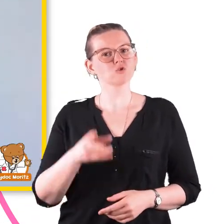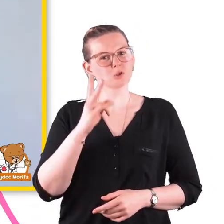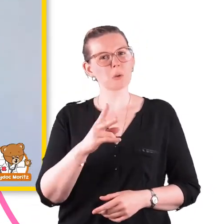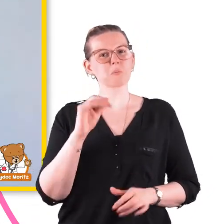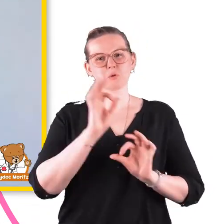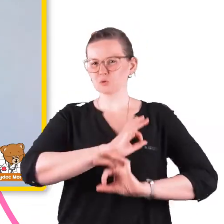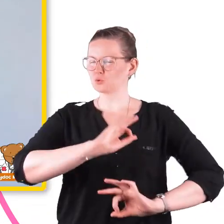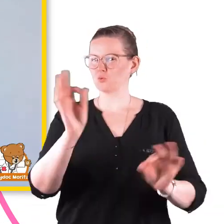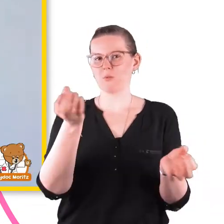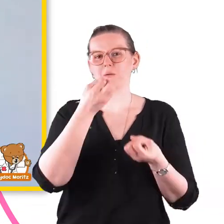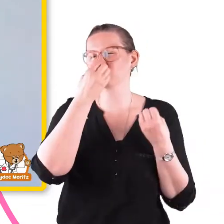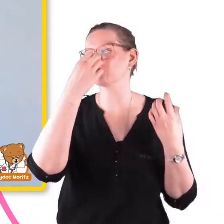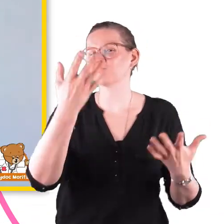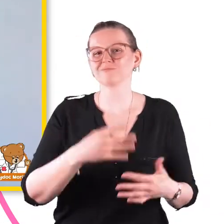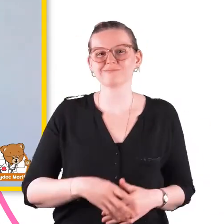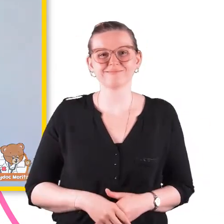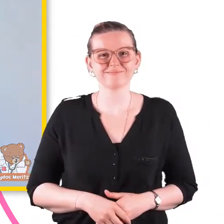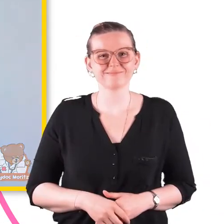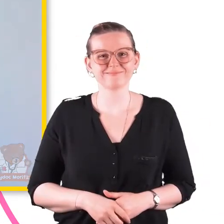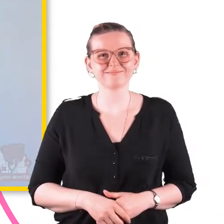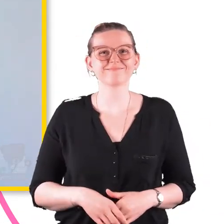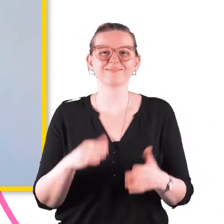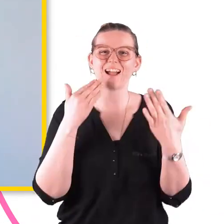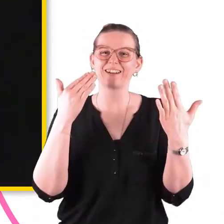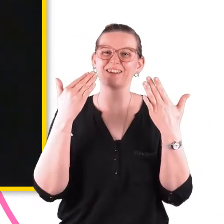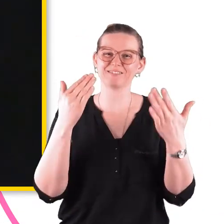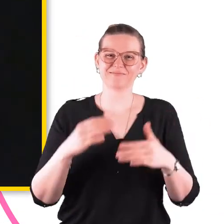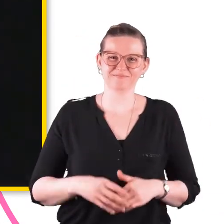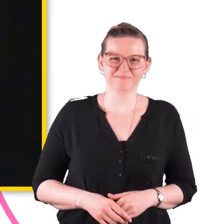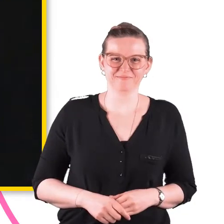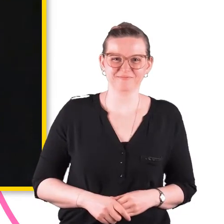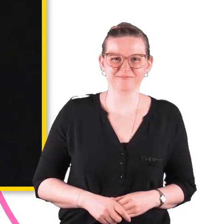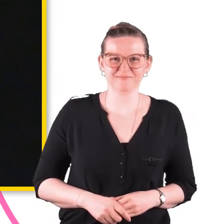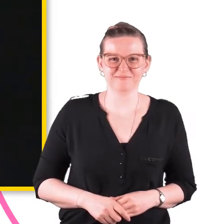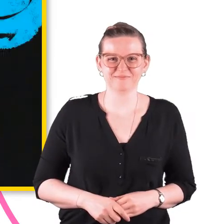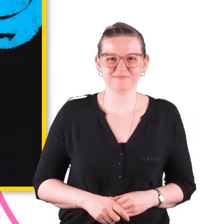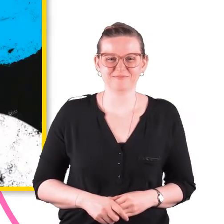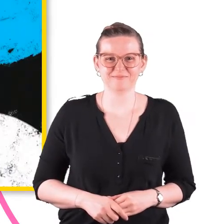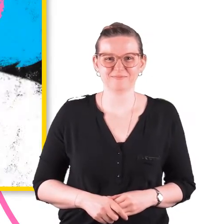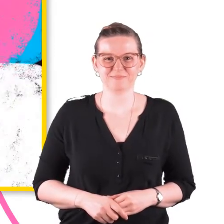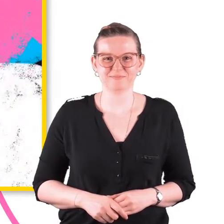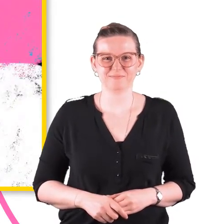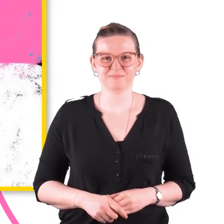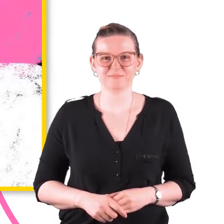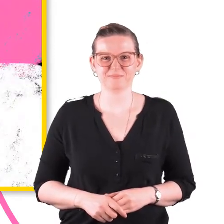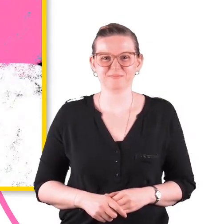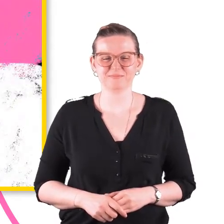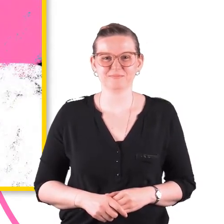das ist mal wieder genial, Dr. Teddy. Danke, danke.